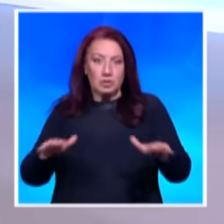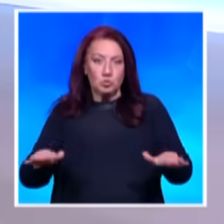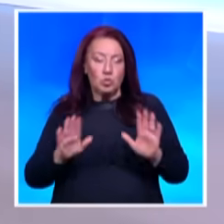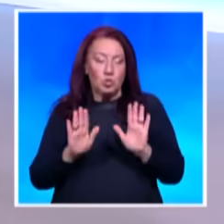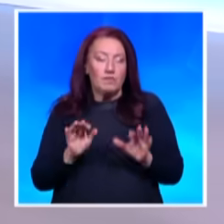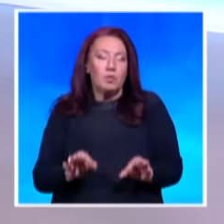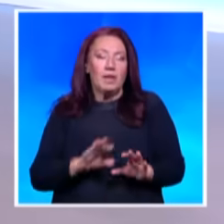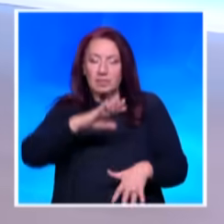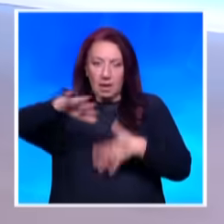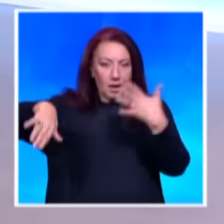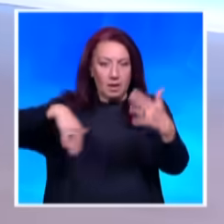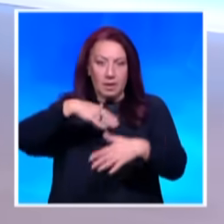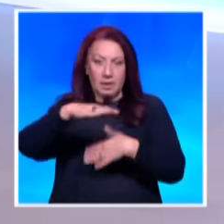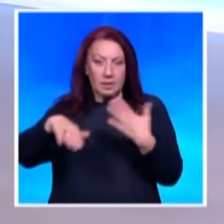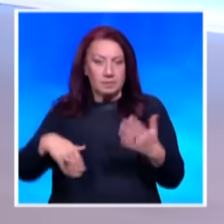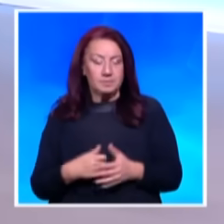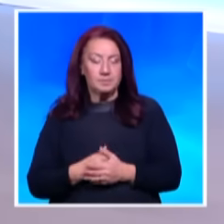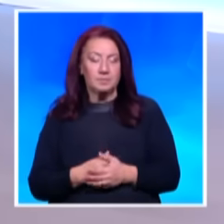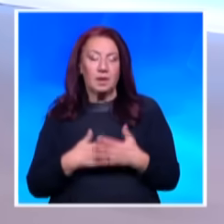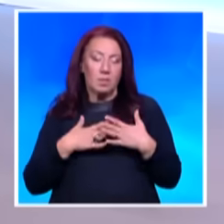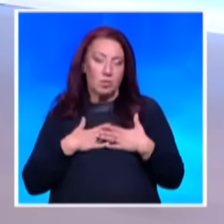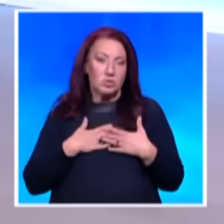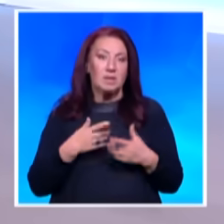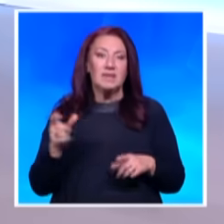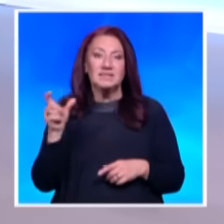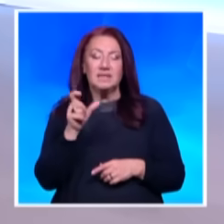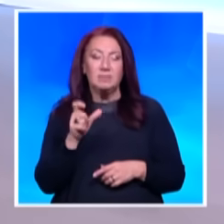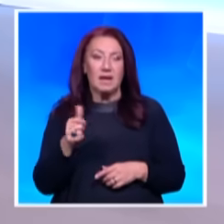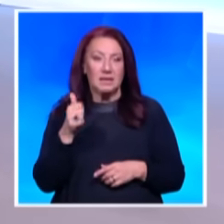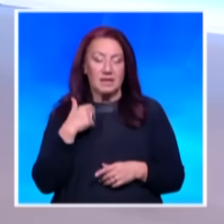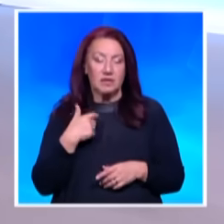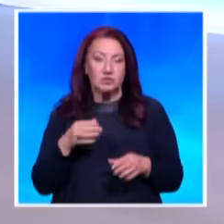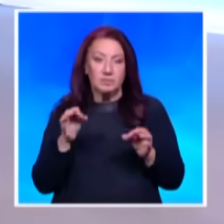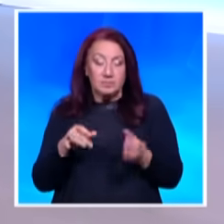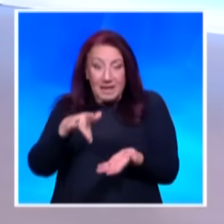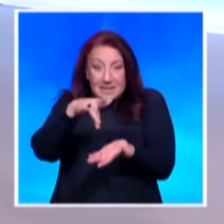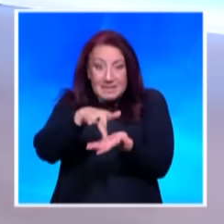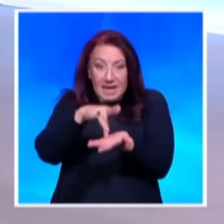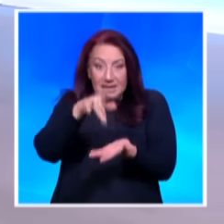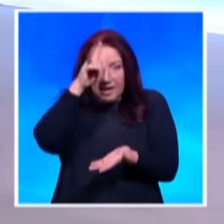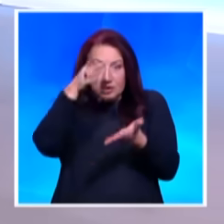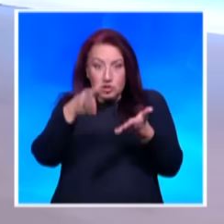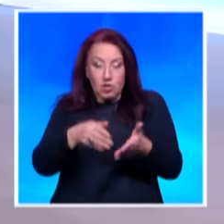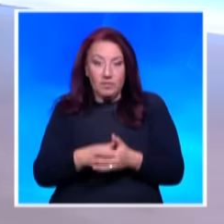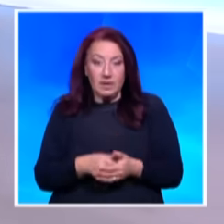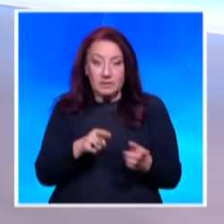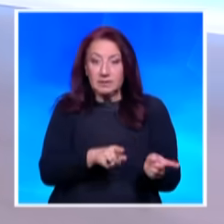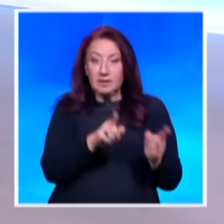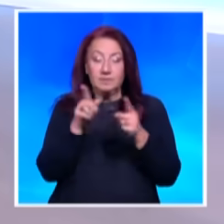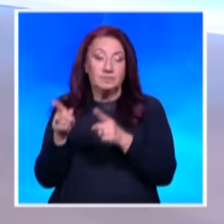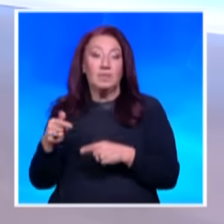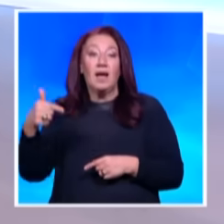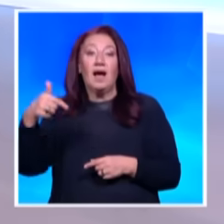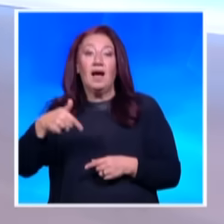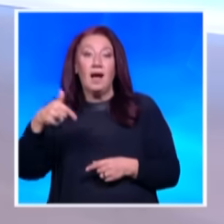Станимира Танасова с поредна картина от събитията тази вечер в центъра на нашата столица. Сега се пренасяме към Габриела Киремичийска.